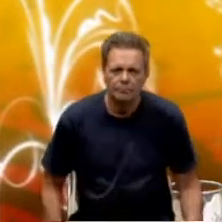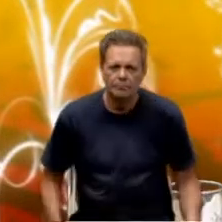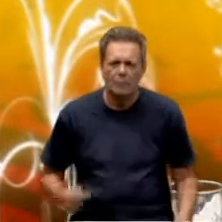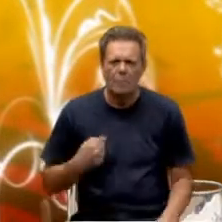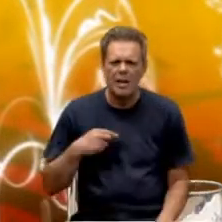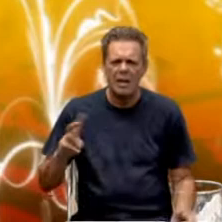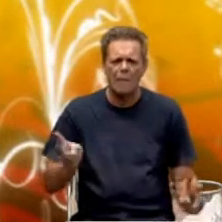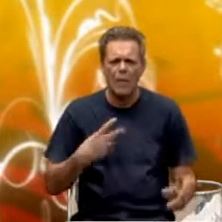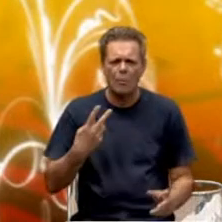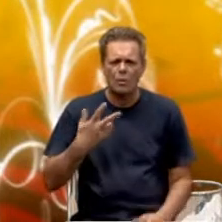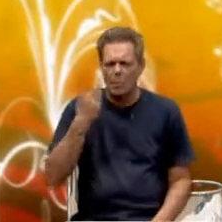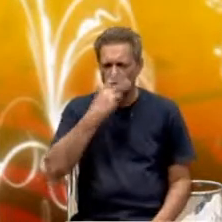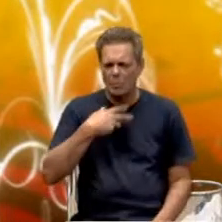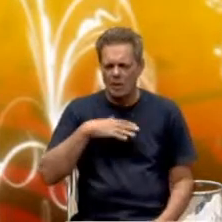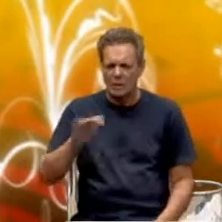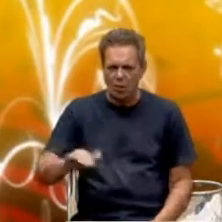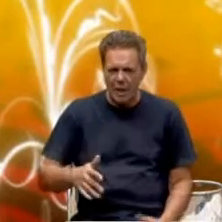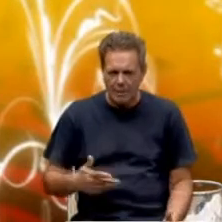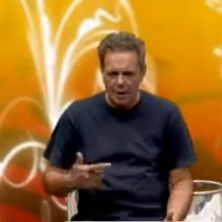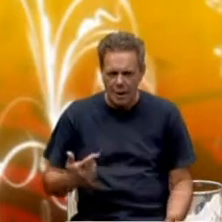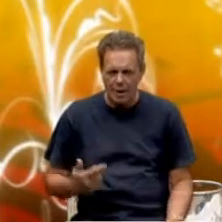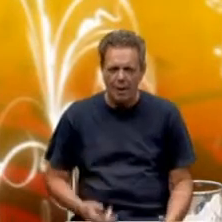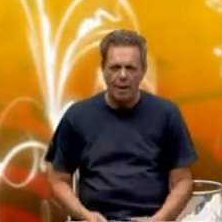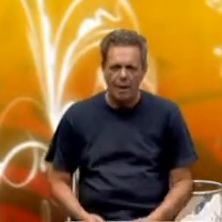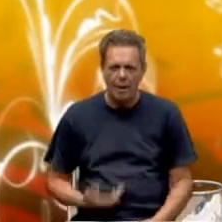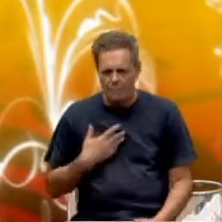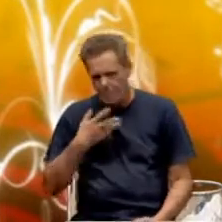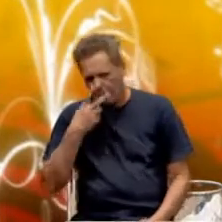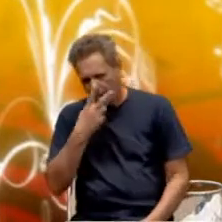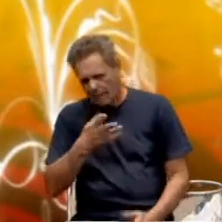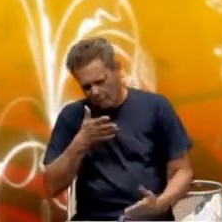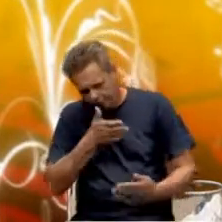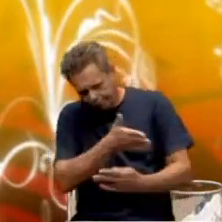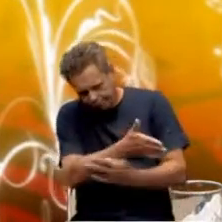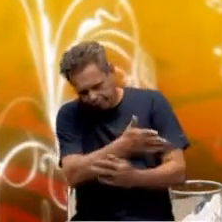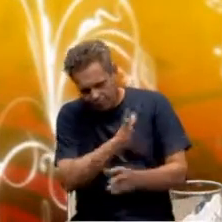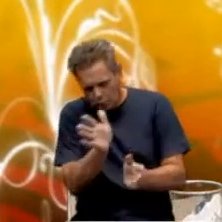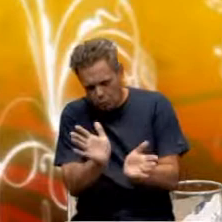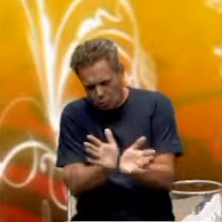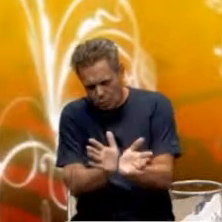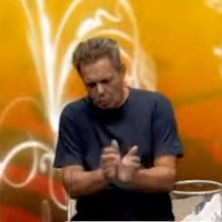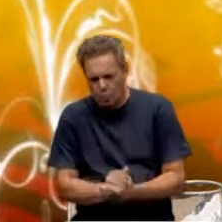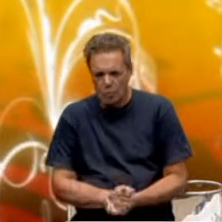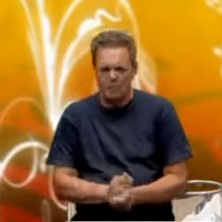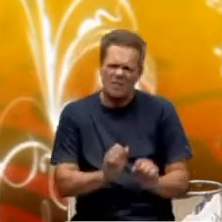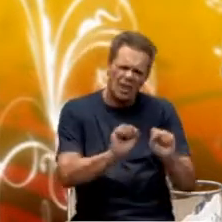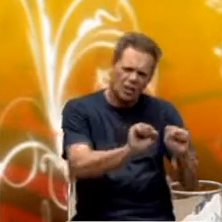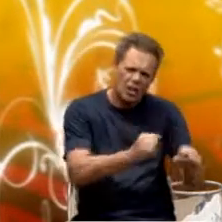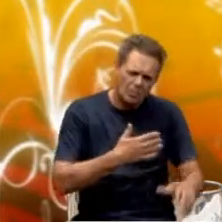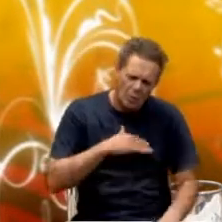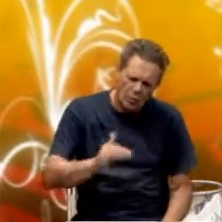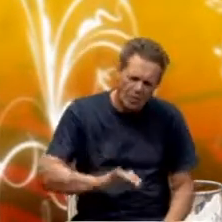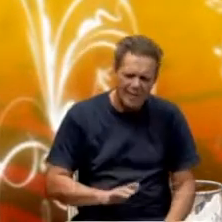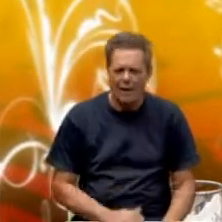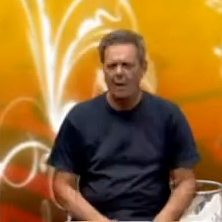mi razumjeti svoje dijete. Mi ga gledamo iz jednog drugog ugla gledanja. Protektoiramo ga, zaštićujemo ga, ne damo